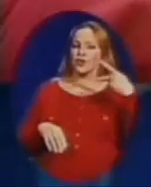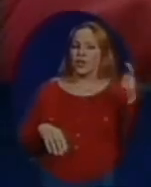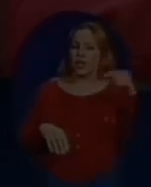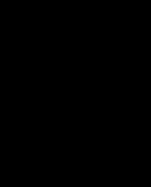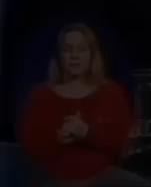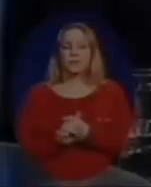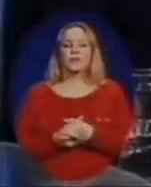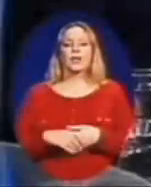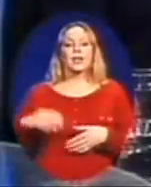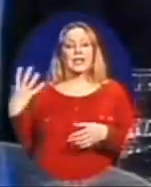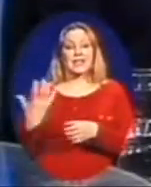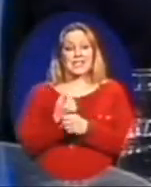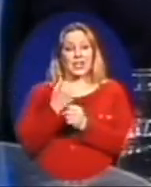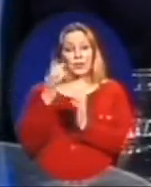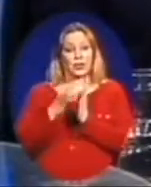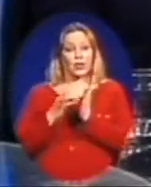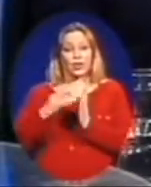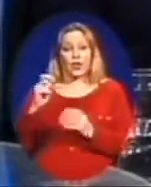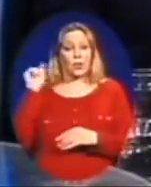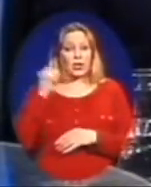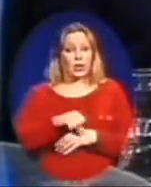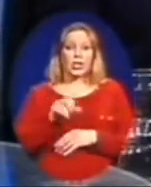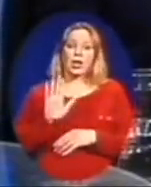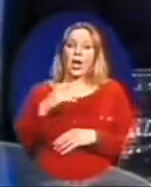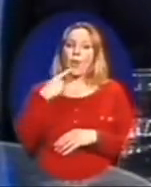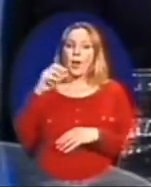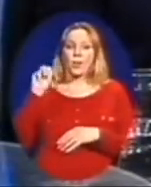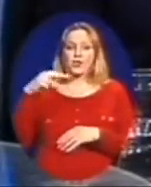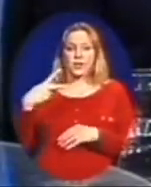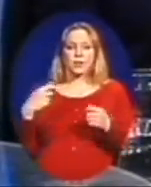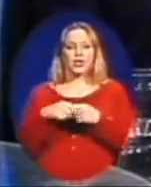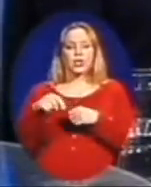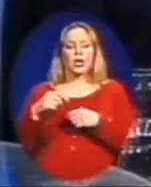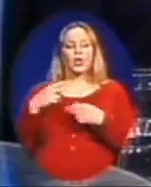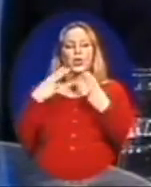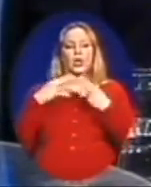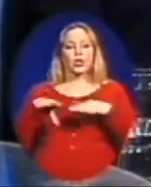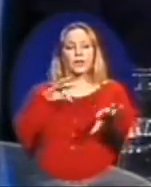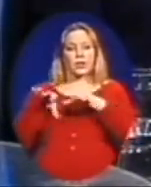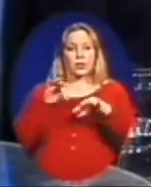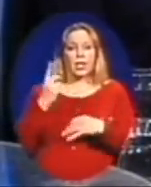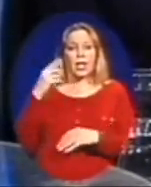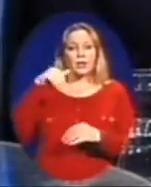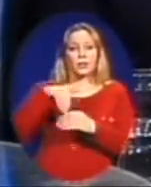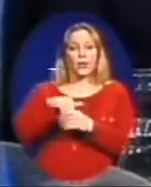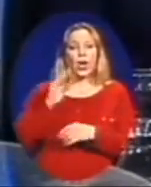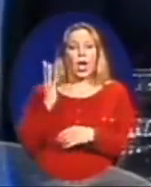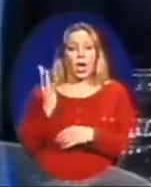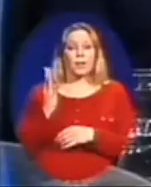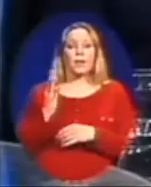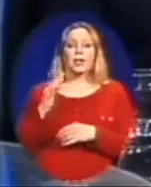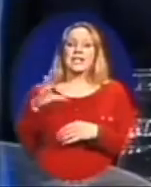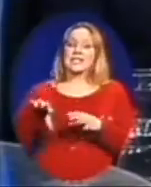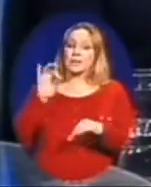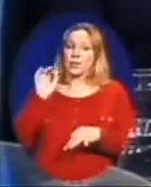איתנו. ניצחון בנקודות ולא בנוקאוט, אמר היום מר משה פייגלין על תוצאות הפריימריז. אחד מכל ארבעה הצביע עבורו. אז